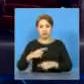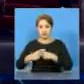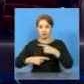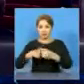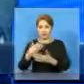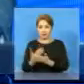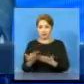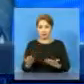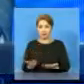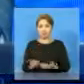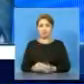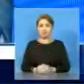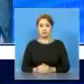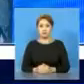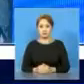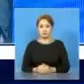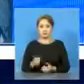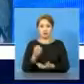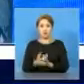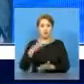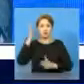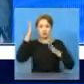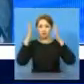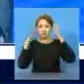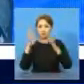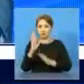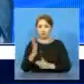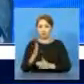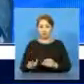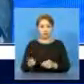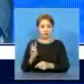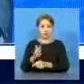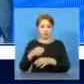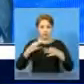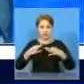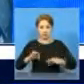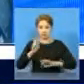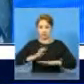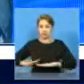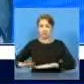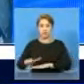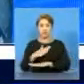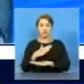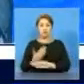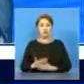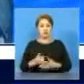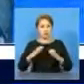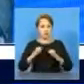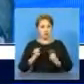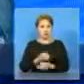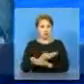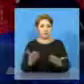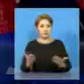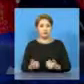бойы асыл арманы болып келген егемен елді құру аманатын